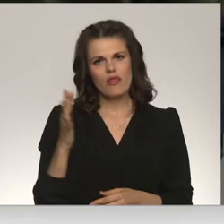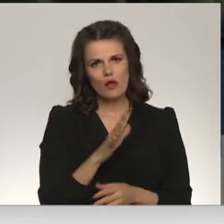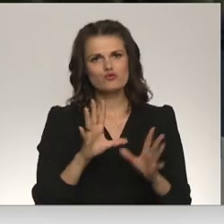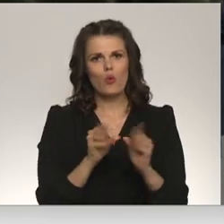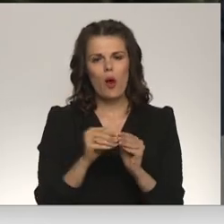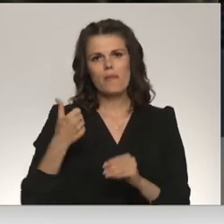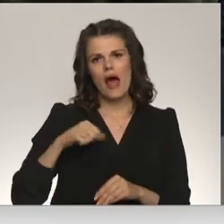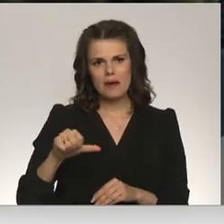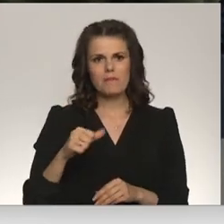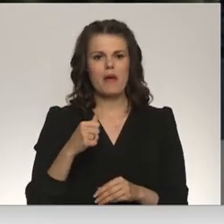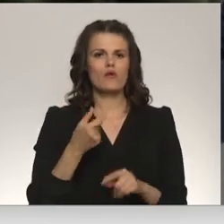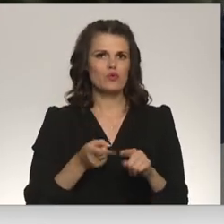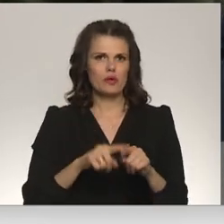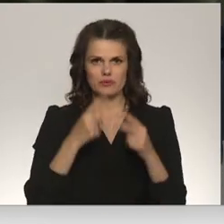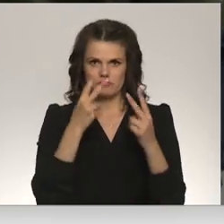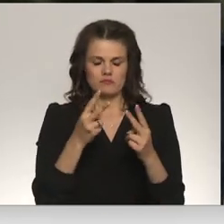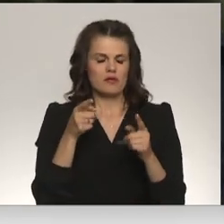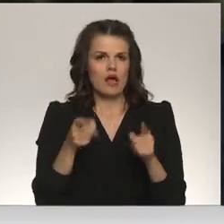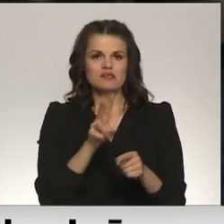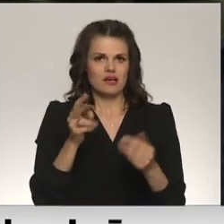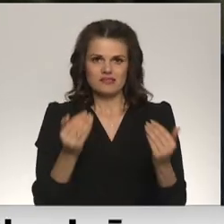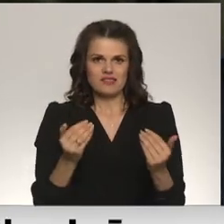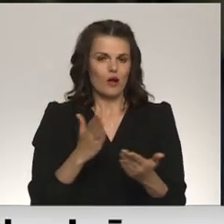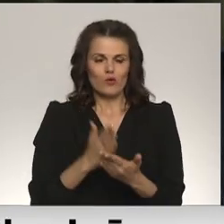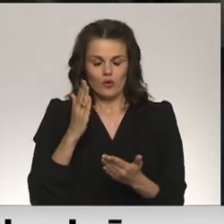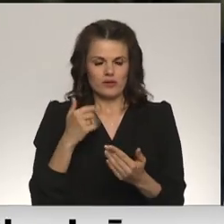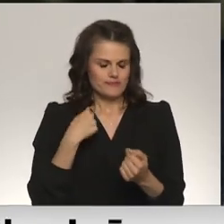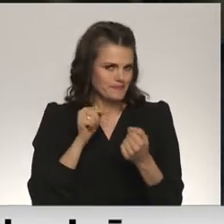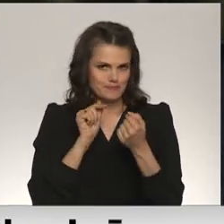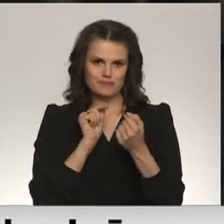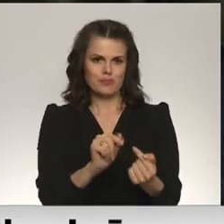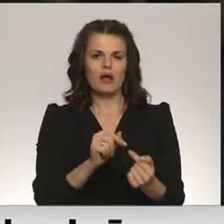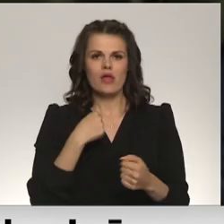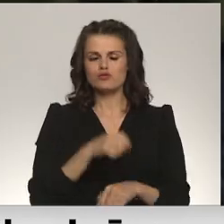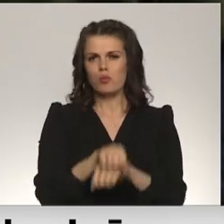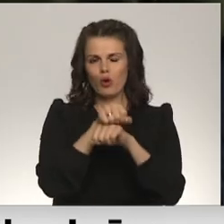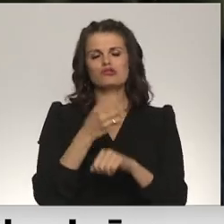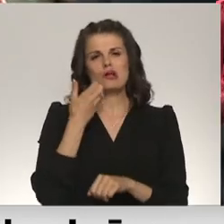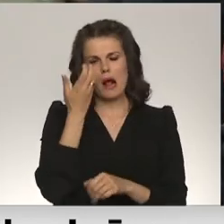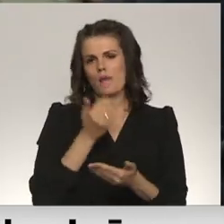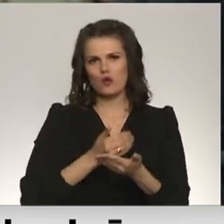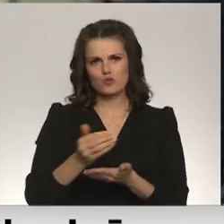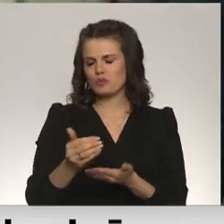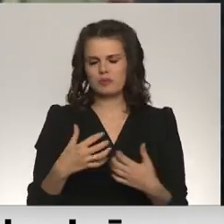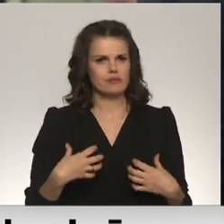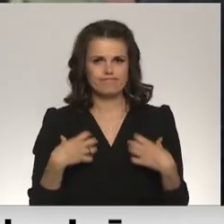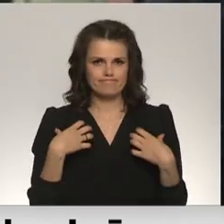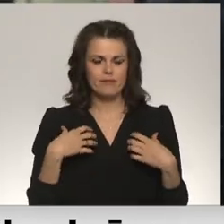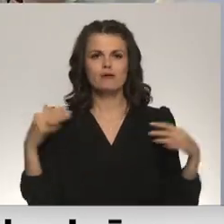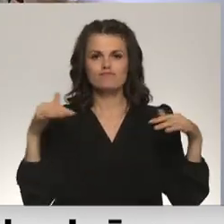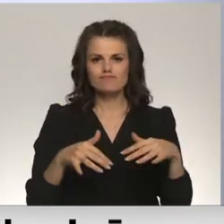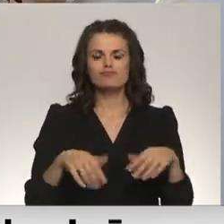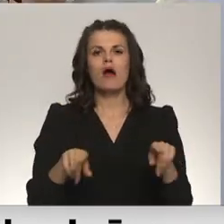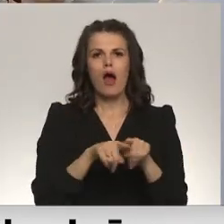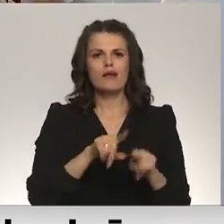šobrīd notiek, tas ir vienkārši nepieņēmami nekāda veida. Un es protestēšu, kamēr tas nebeigsies. Sanākušo vidu ir arī